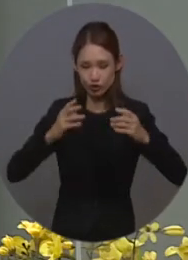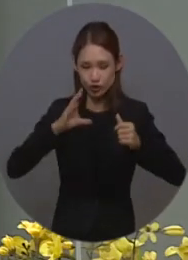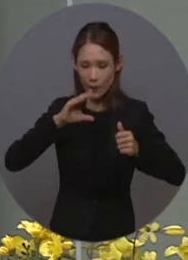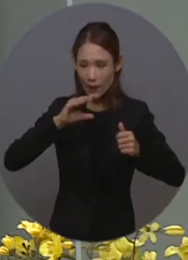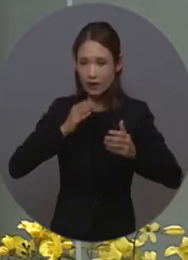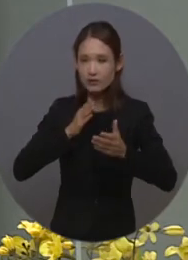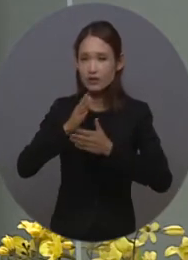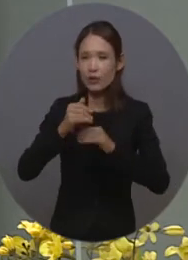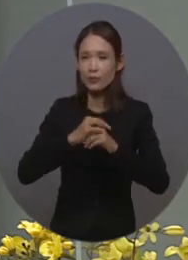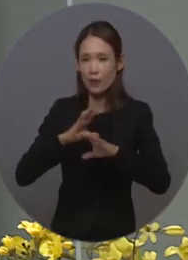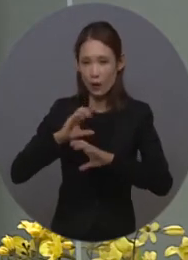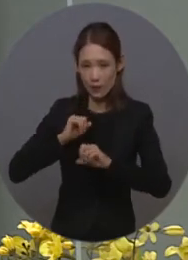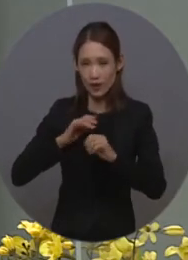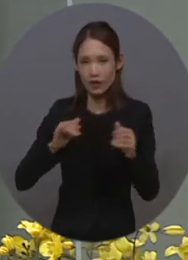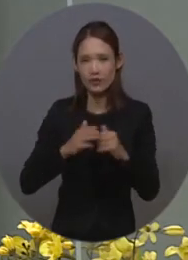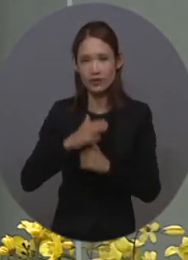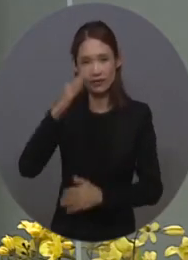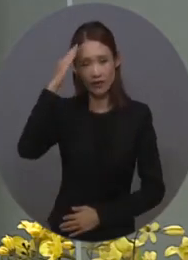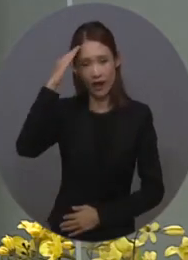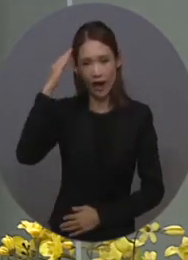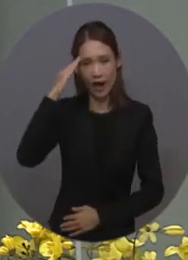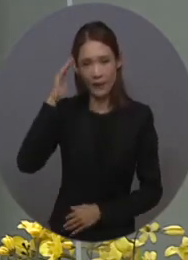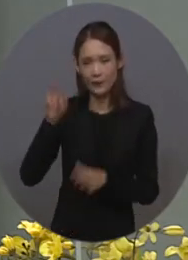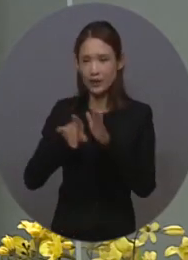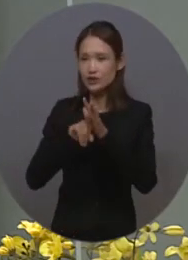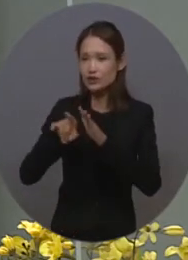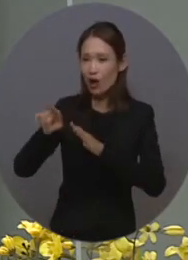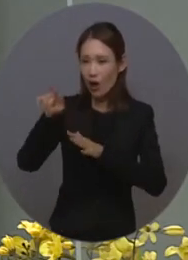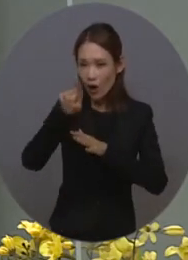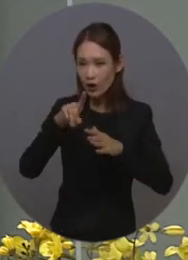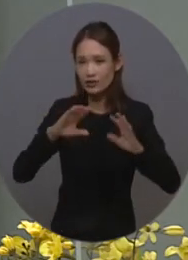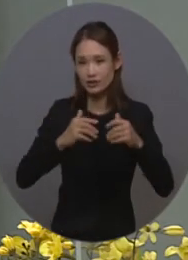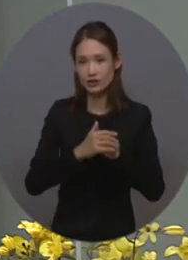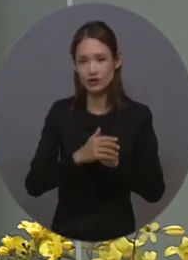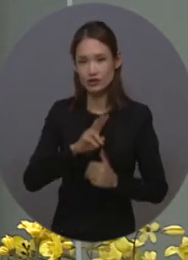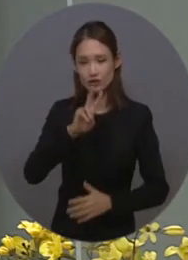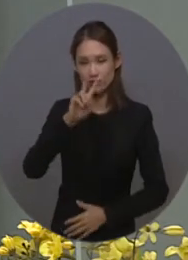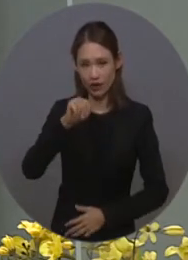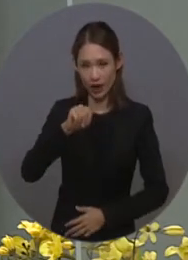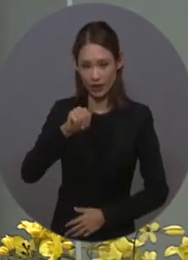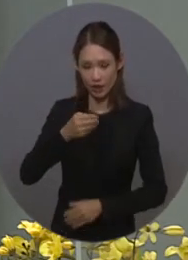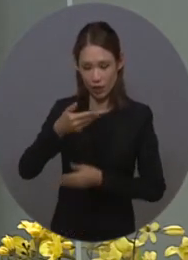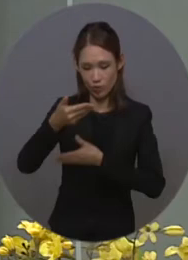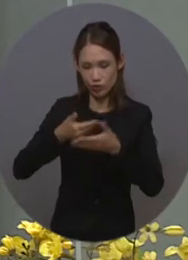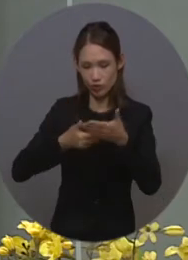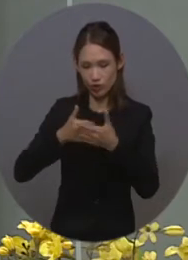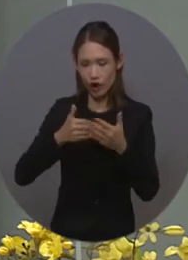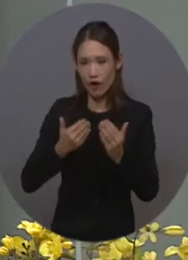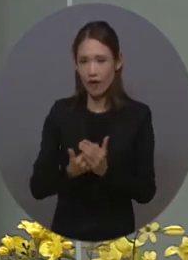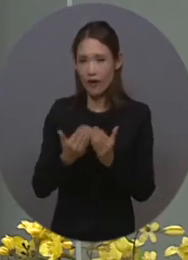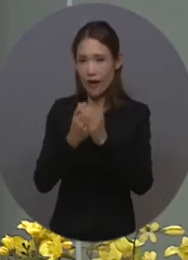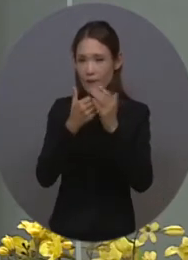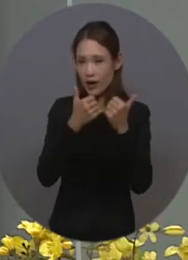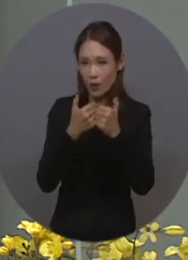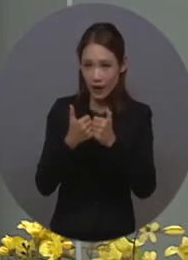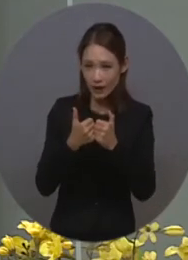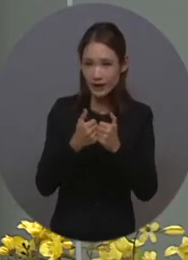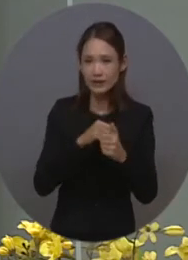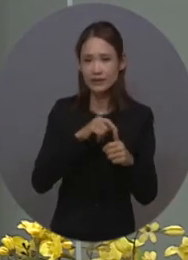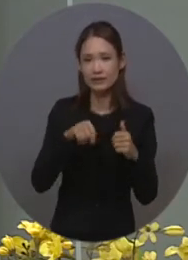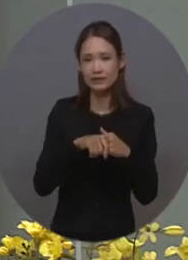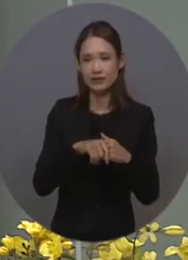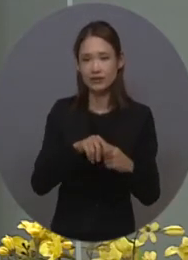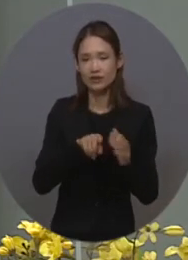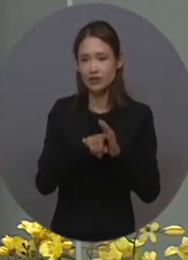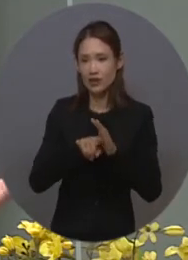전문가잖아요. 근데 대한민국이 이제 선진국이 됐습니다. 유엔 무역 개발 회의에서 드디어 대한민국이 이제 선진국이